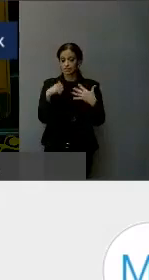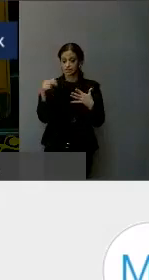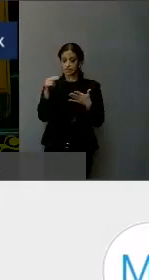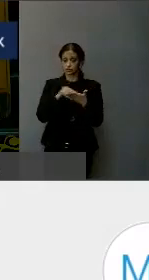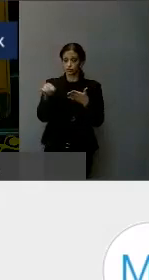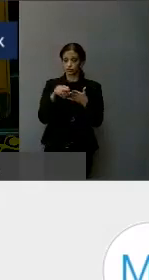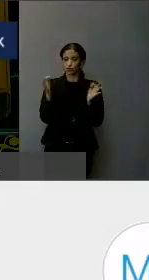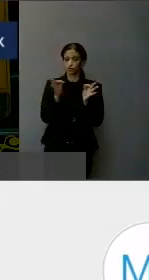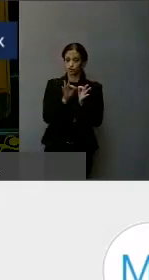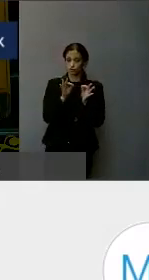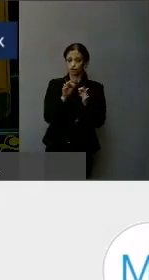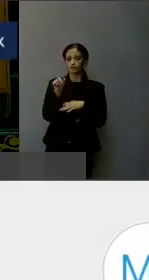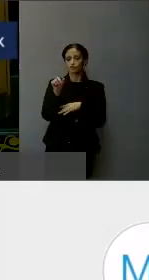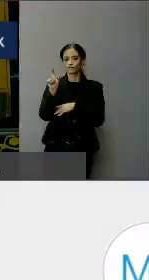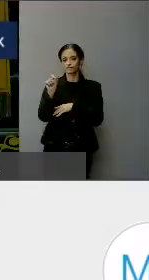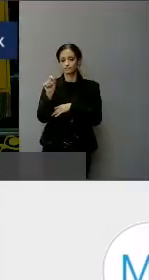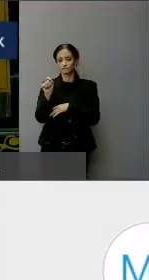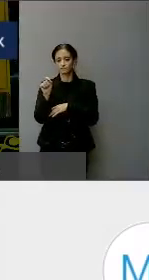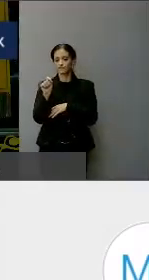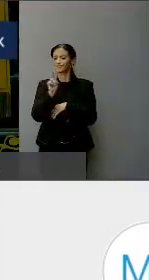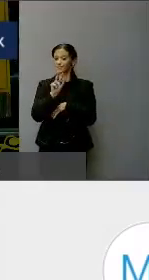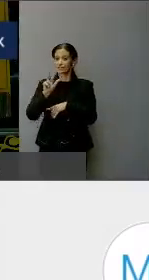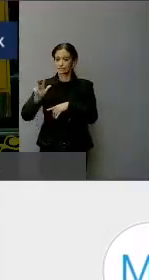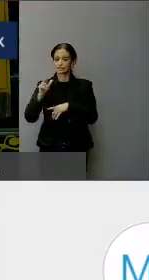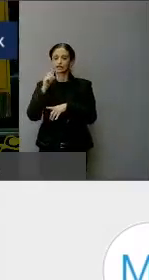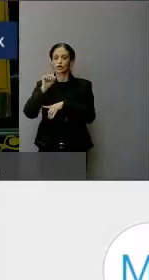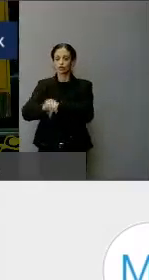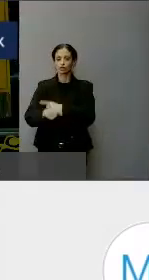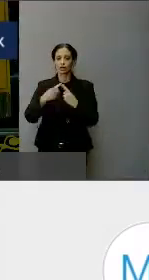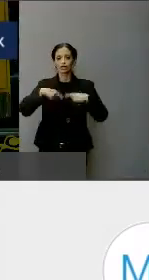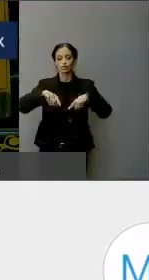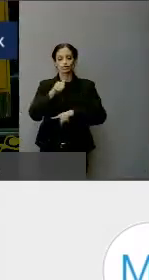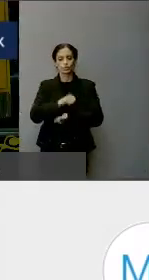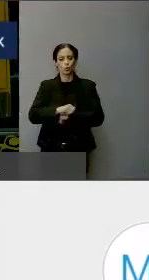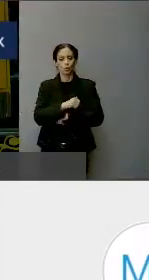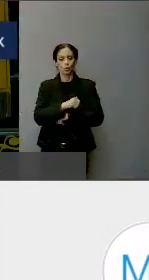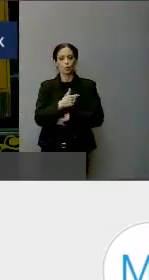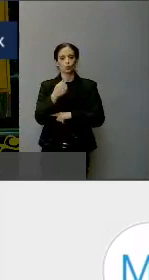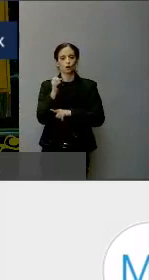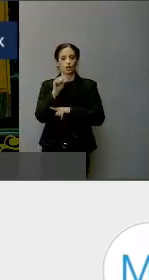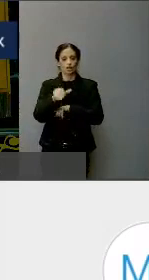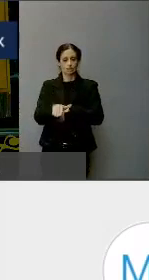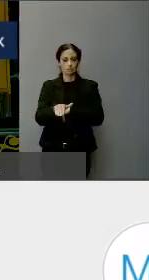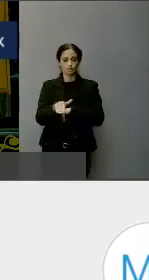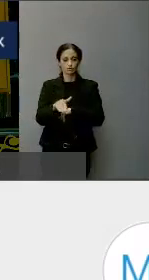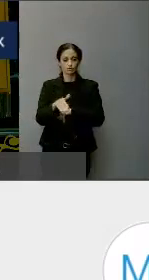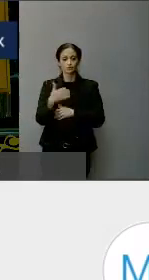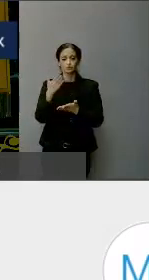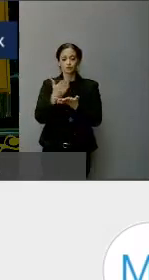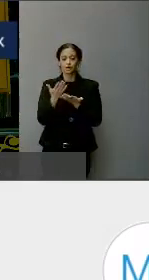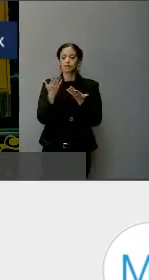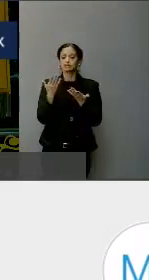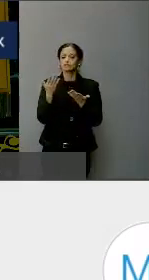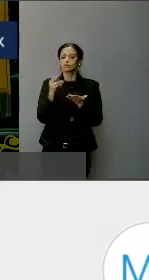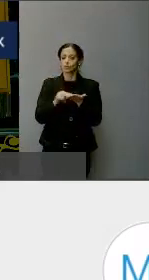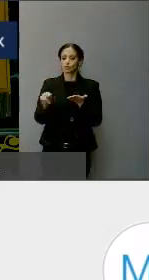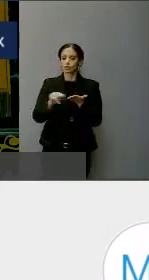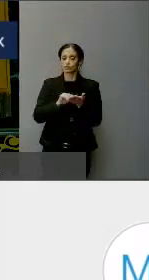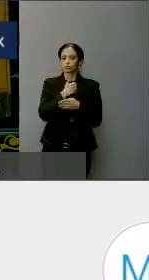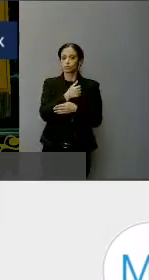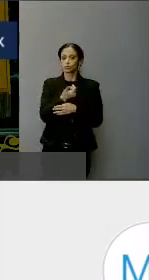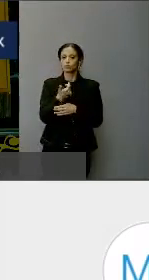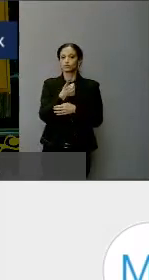favorevoli 23 contrari consiglio comunale respinge in votazione ora al numero